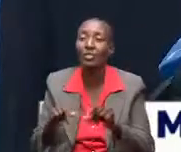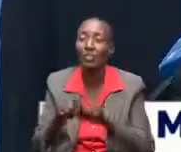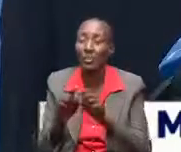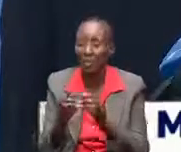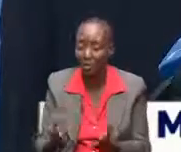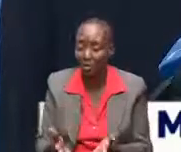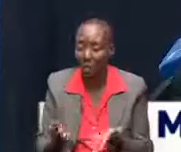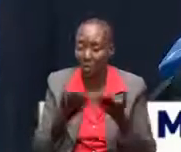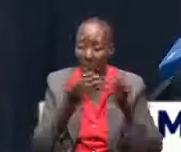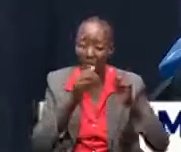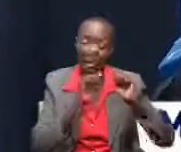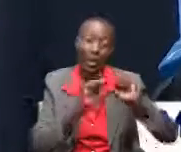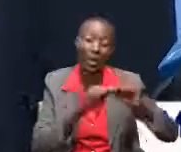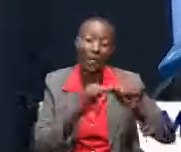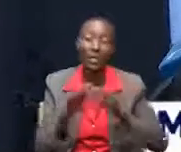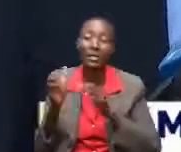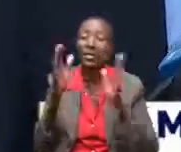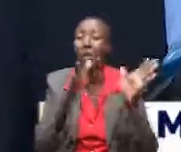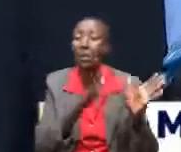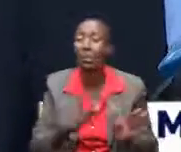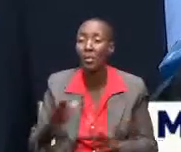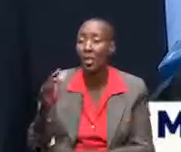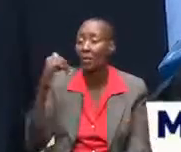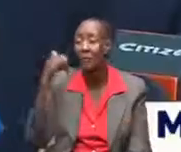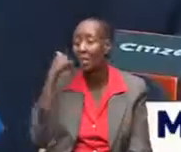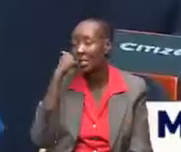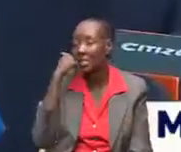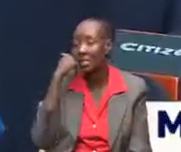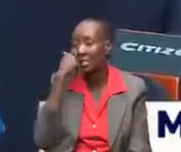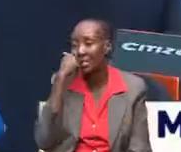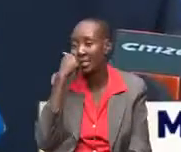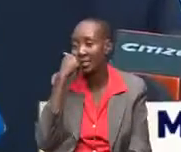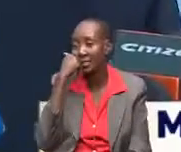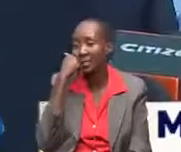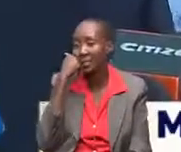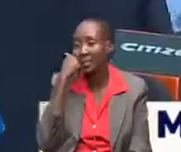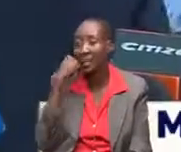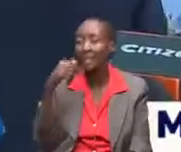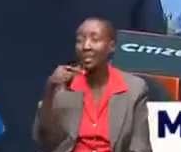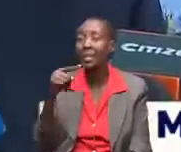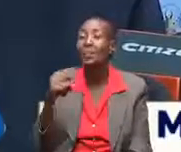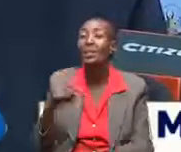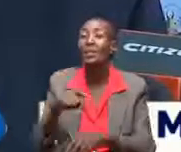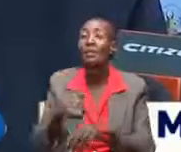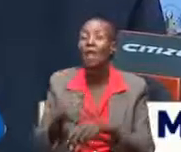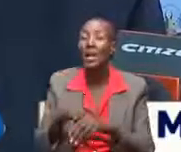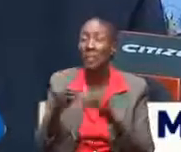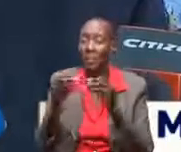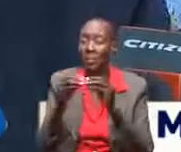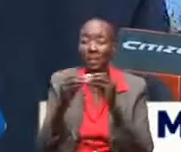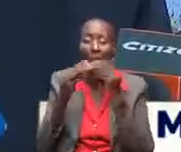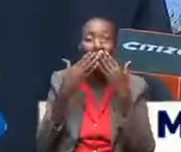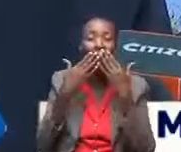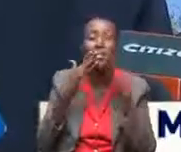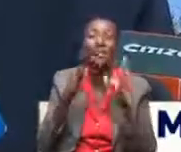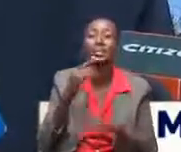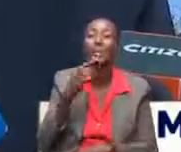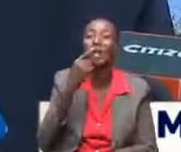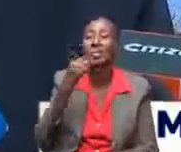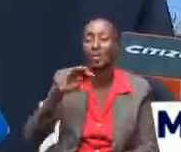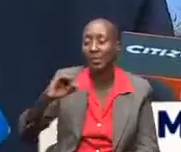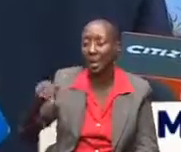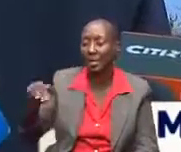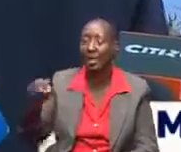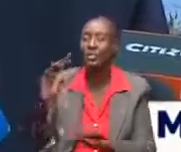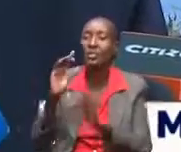and preparedness for the disease. Wycliff Oparanya, baada ya kufanya kikao, amedokeza kuwa katika kaunti